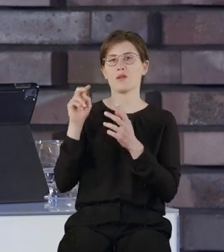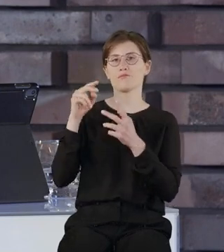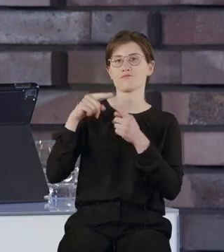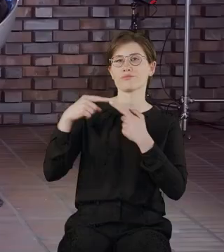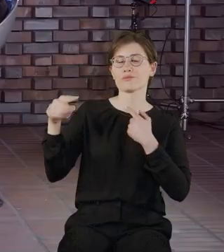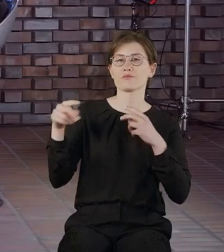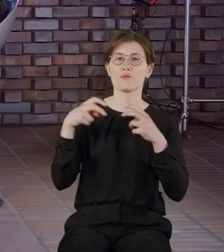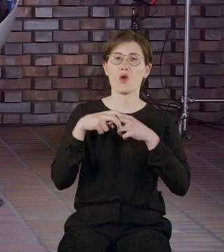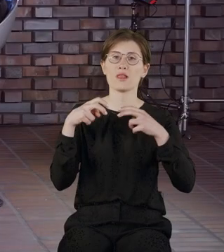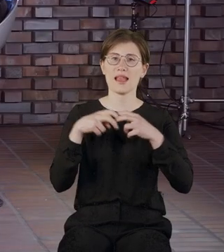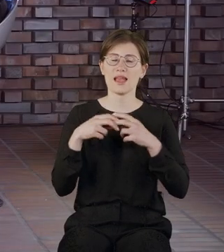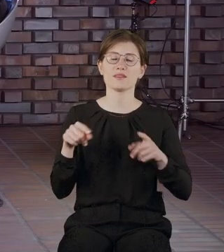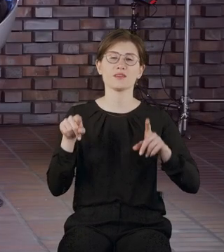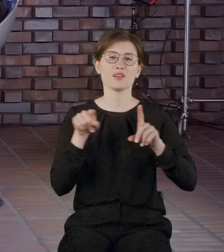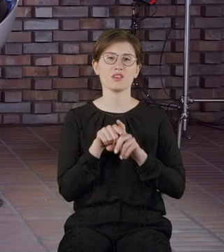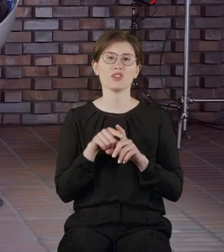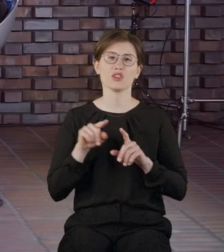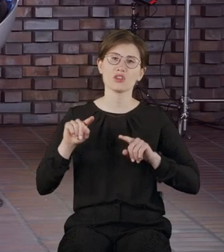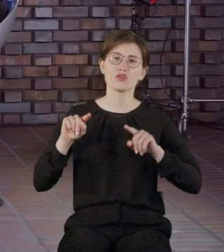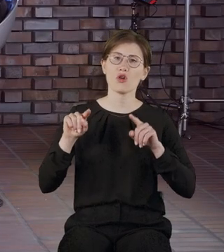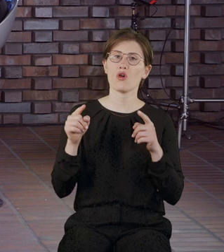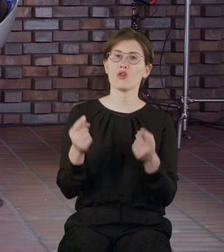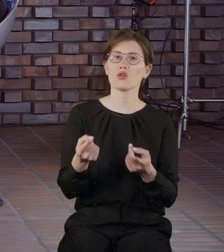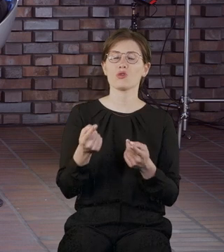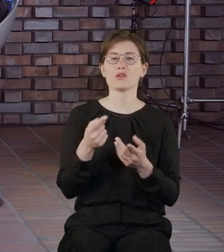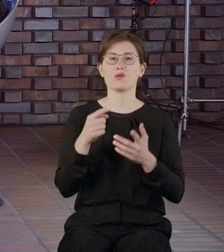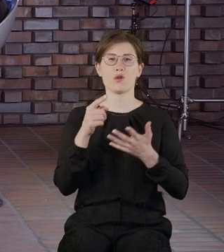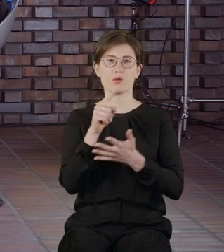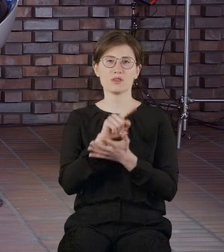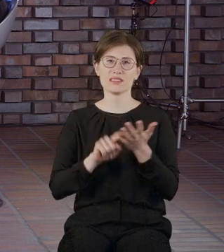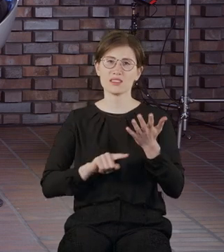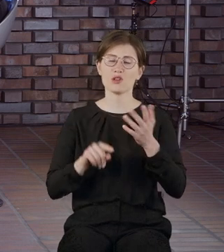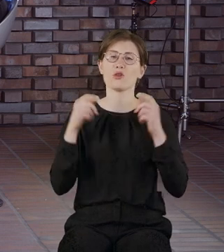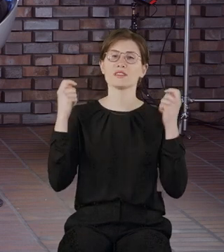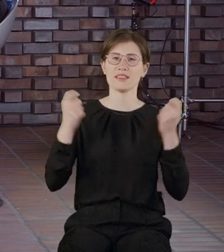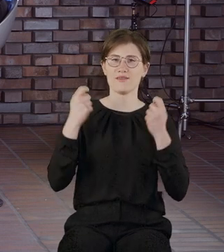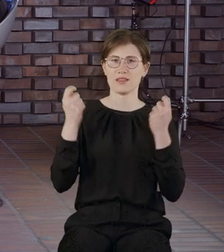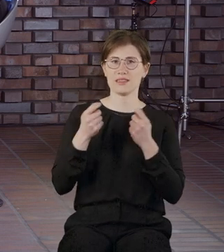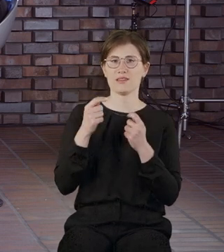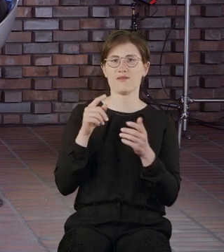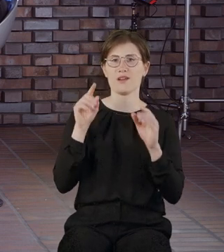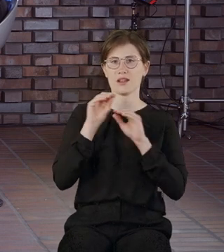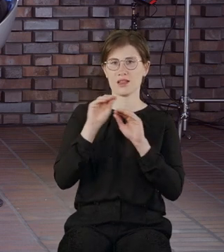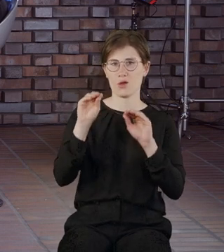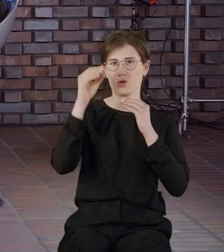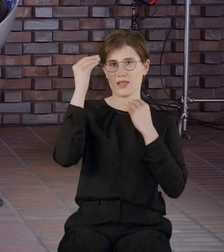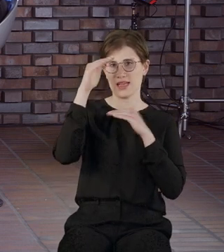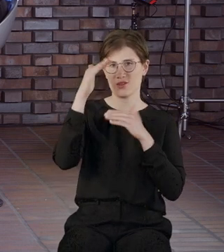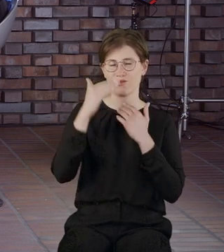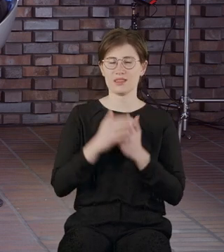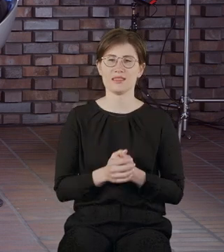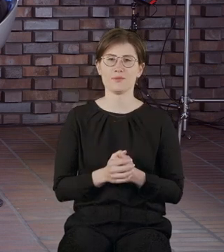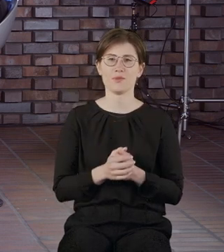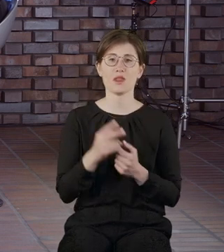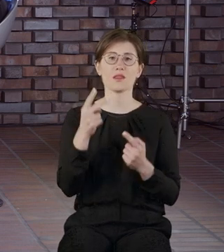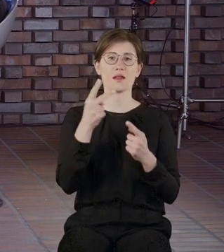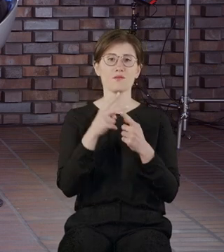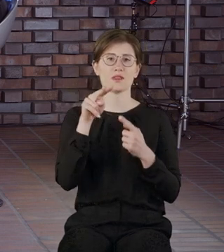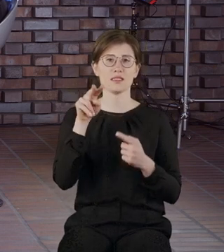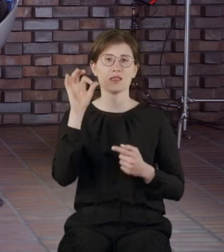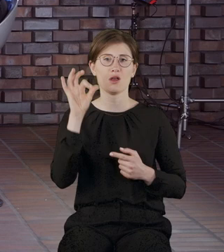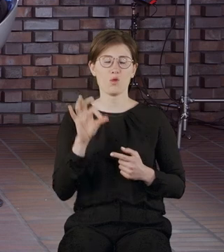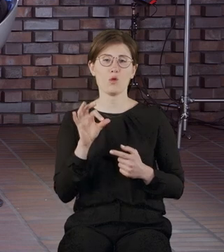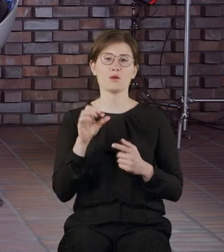a także ma ogromny udział w organizacji Śląskiego Festiwalu Nauki Katowice. Telewizja internetowa UŚ-TV oraz jej